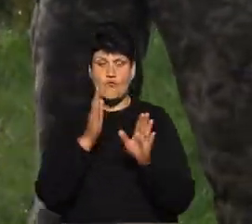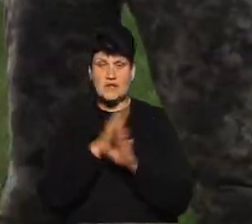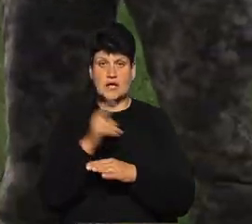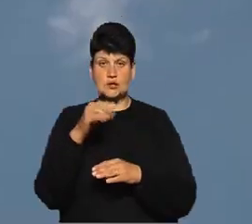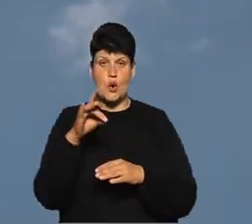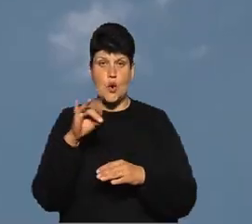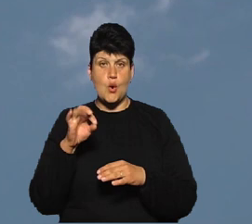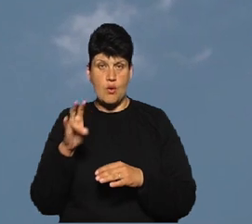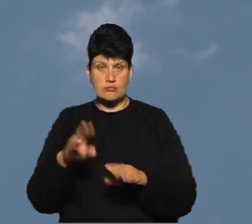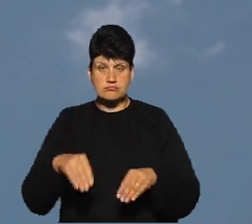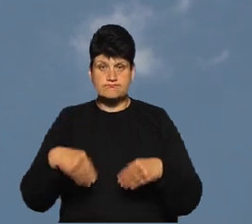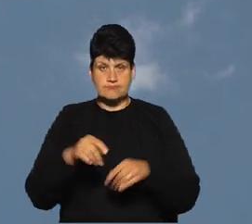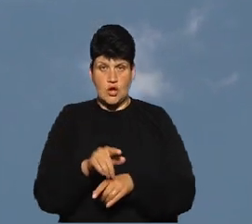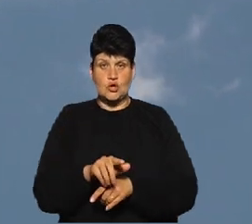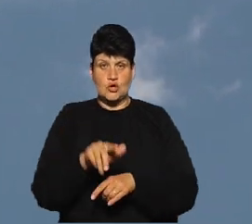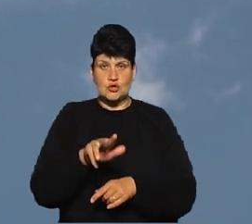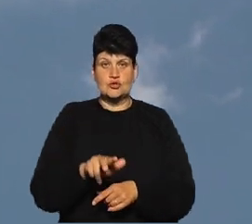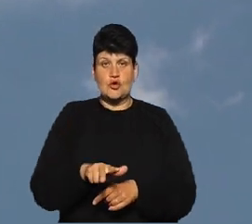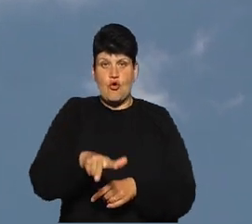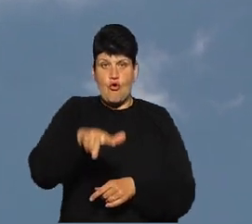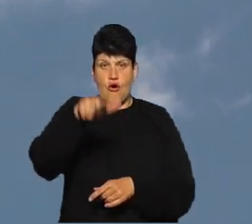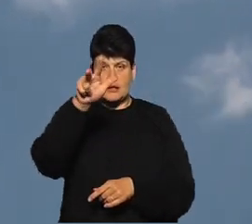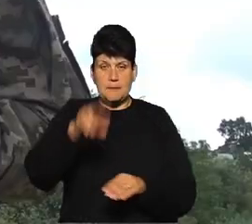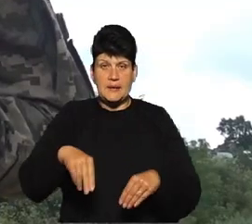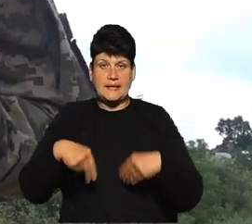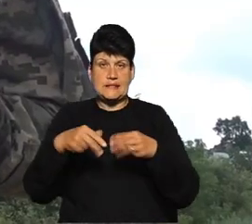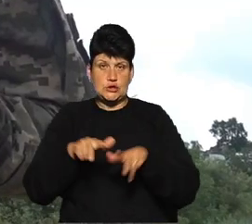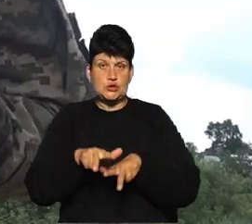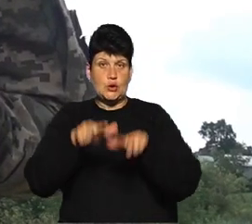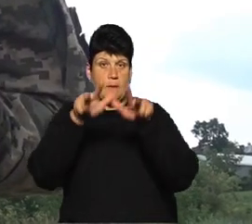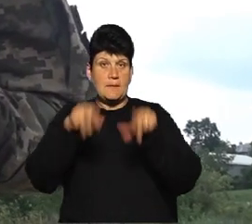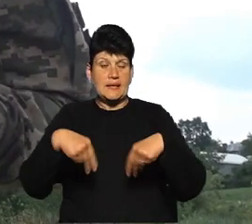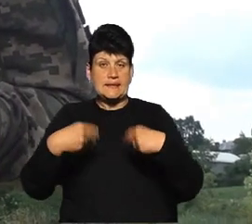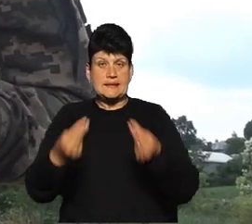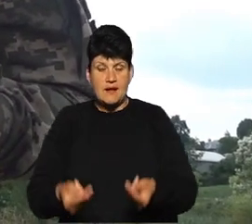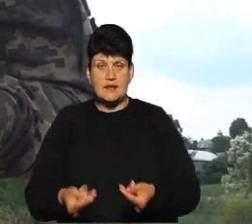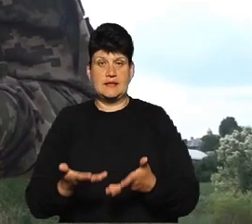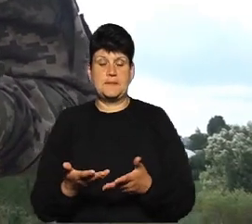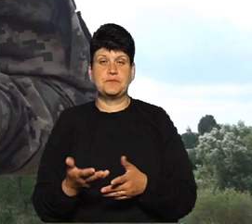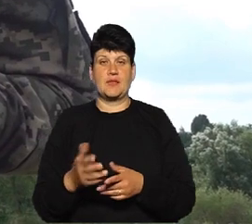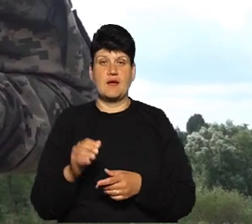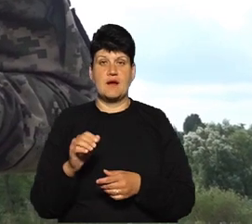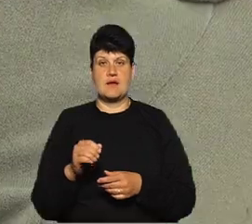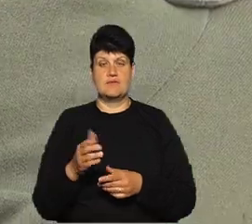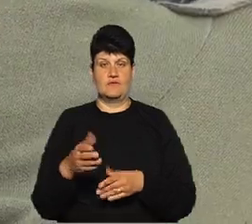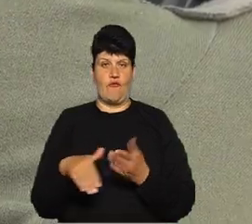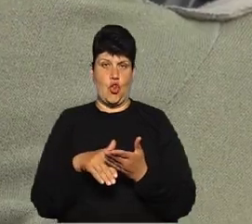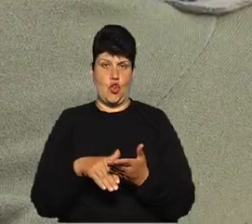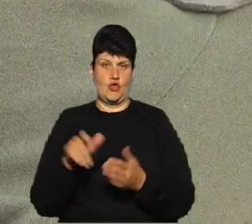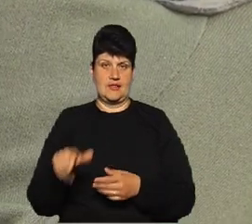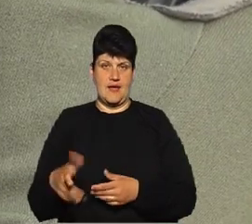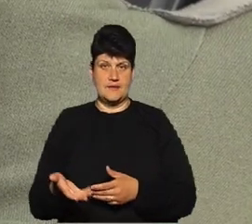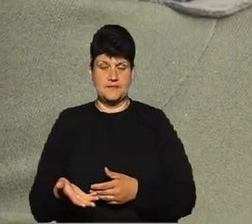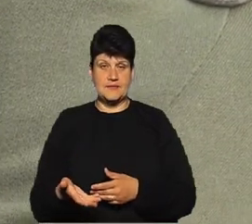нещодавно передали американські волонтери. Вчиться користуватися дроном військовослужбовець з позивним «Янкі». Даний